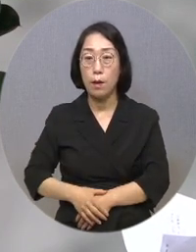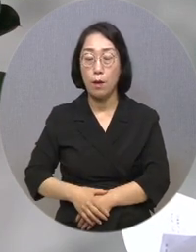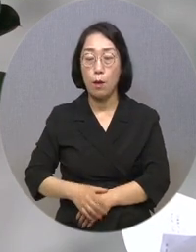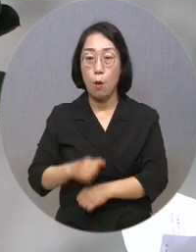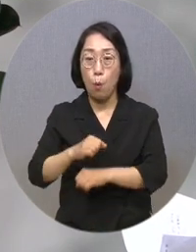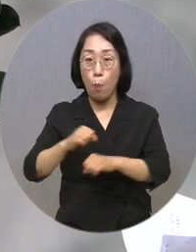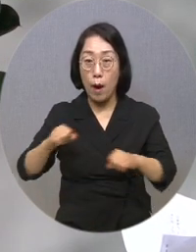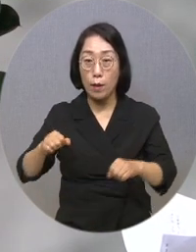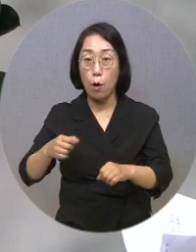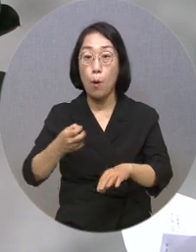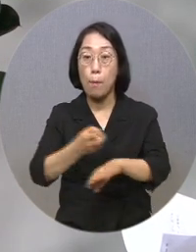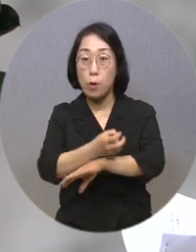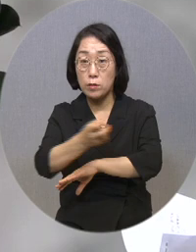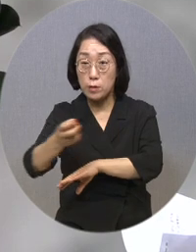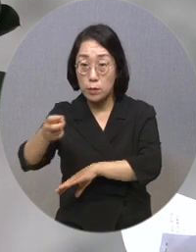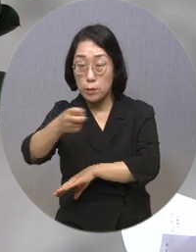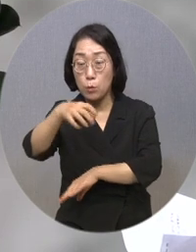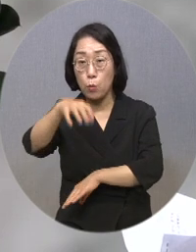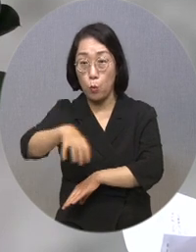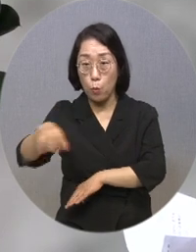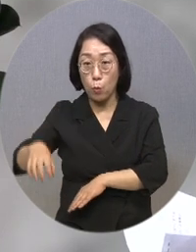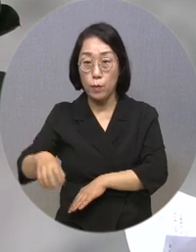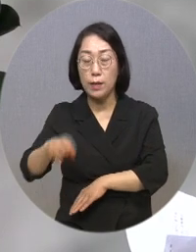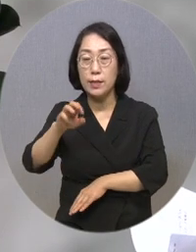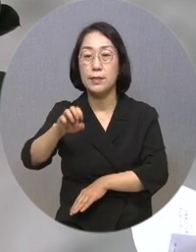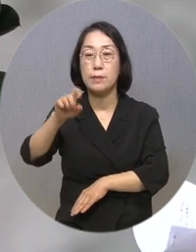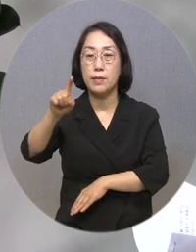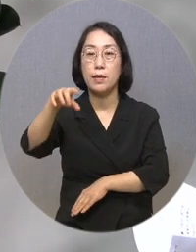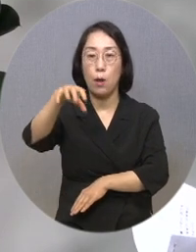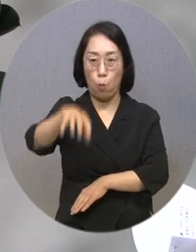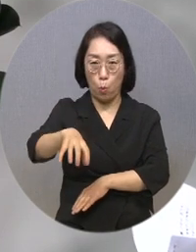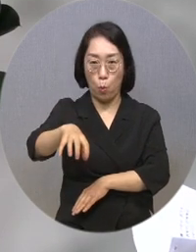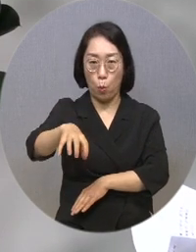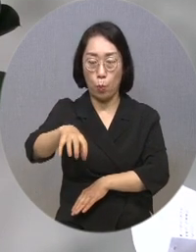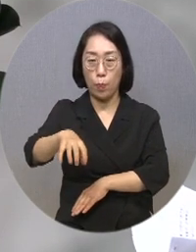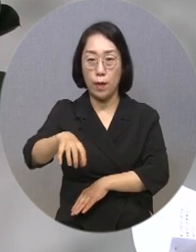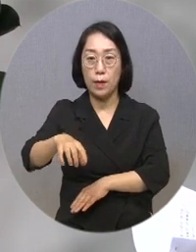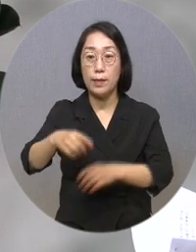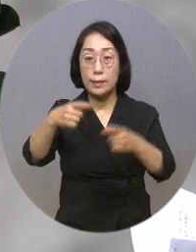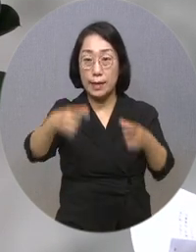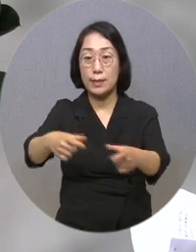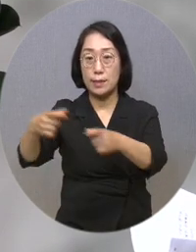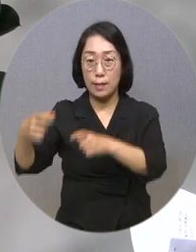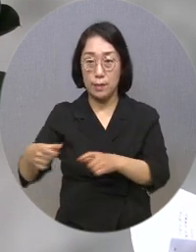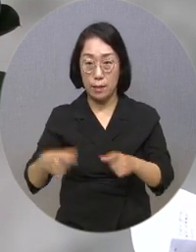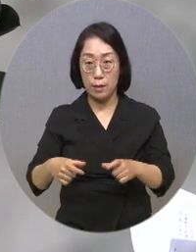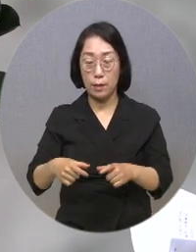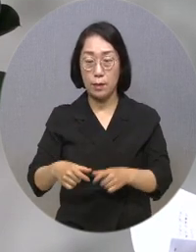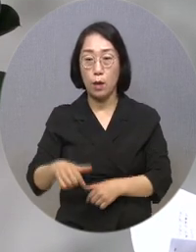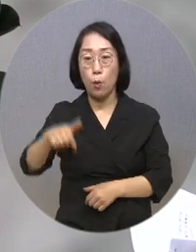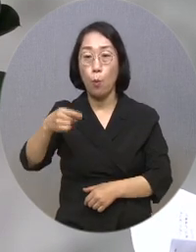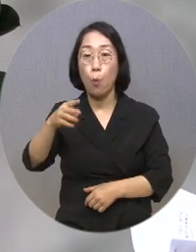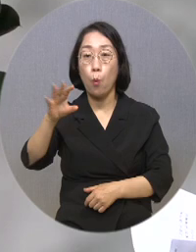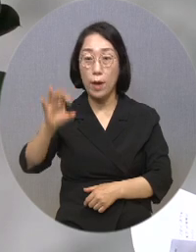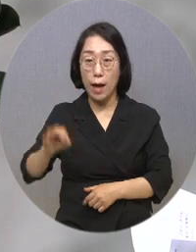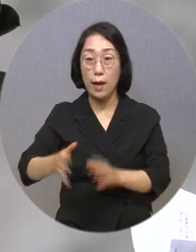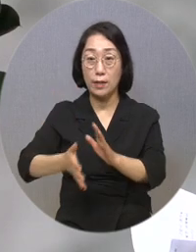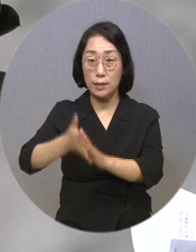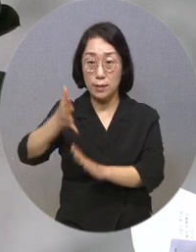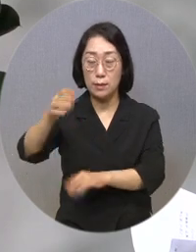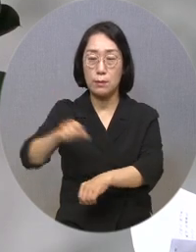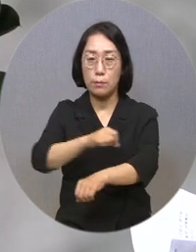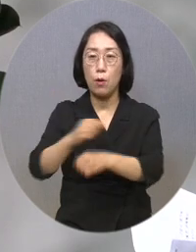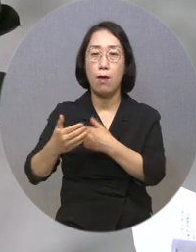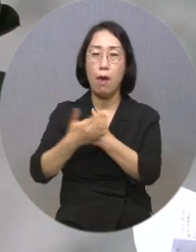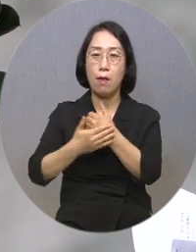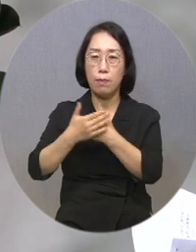면허가 있는 곳이 21개 자치구입니다. 21개 자치단체인데 유일하게 고양시만 아직 혜택을 받지 못하고